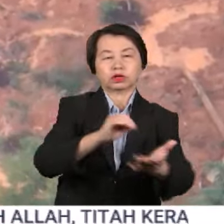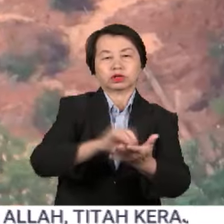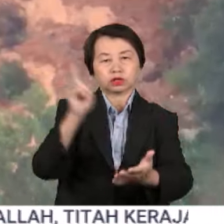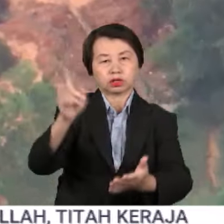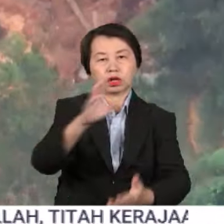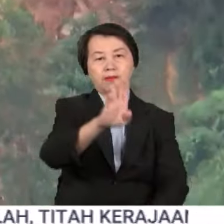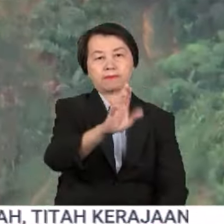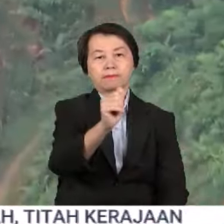kali